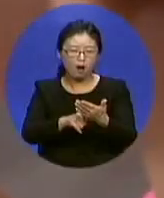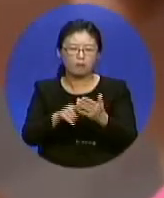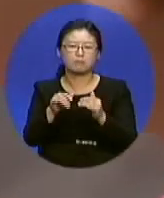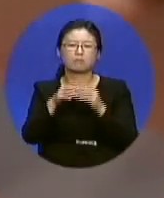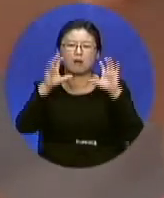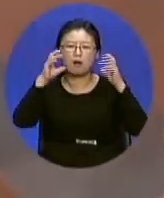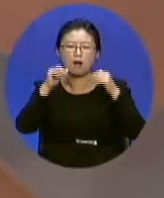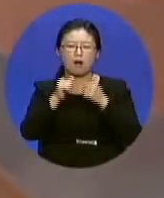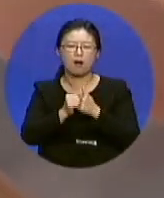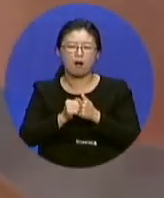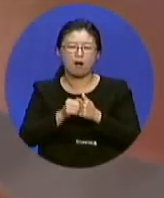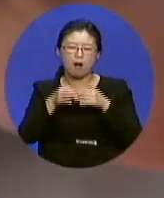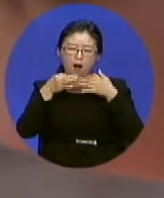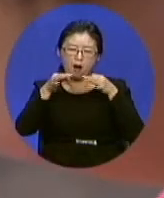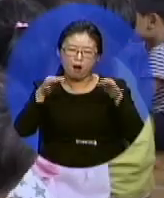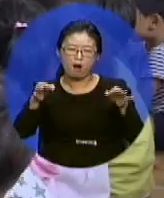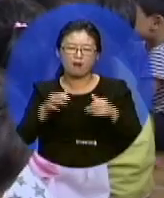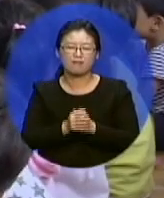아이들은 괴성을 질러댑니다.